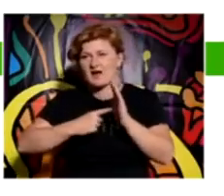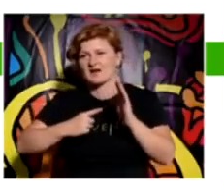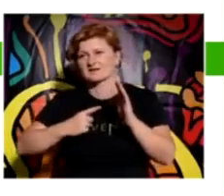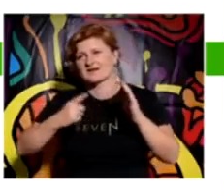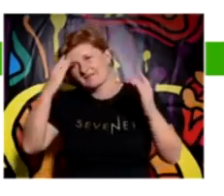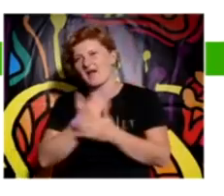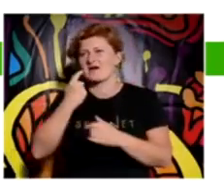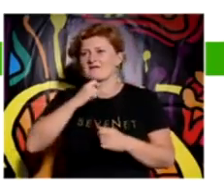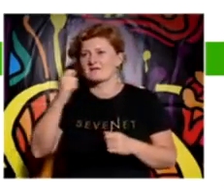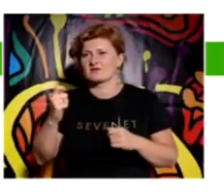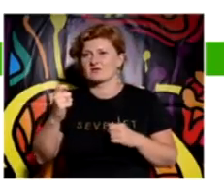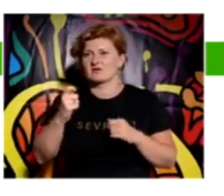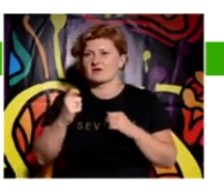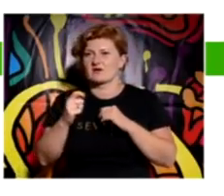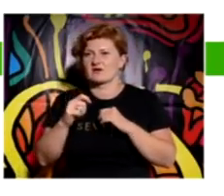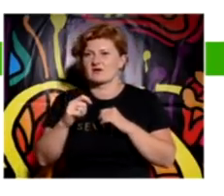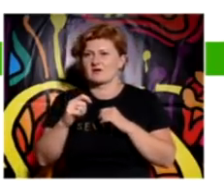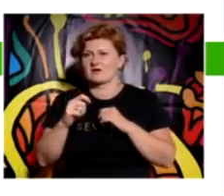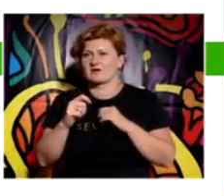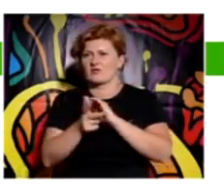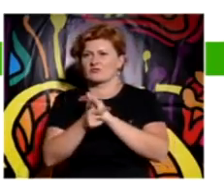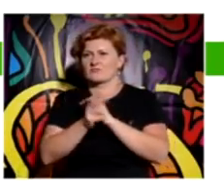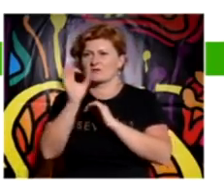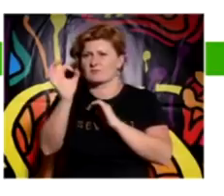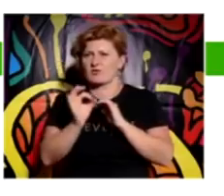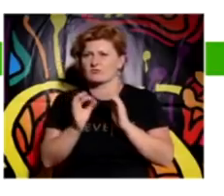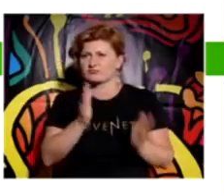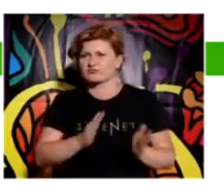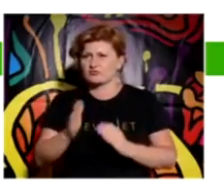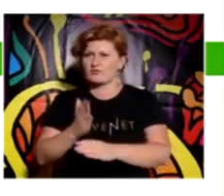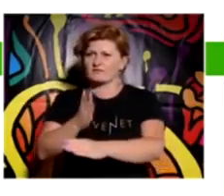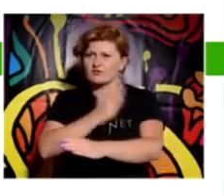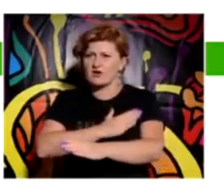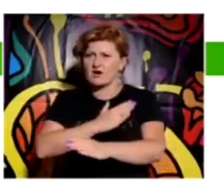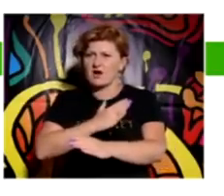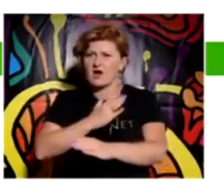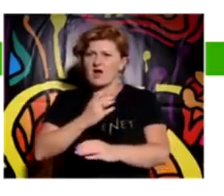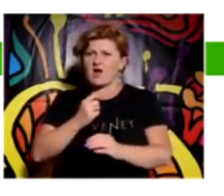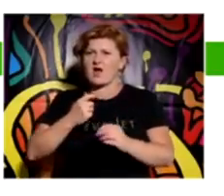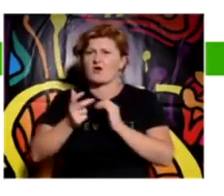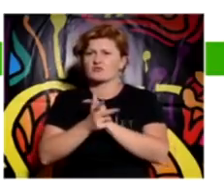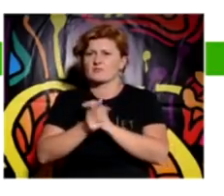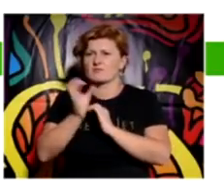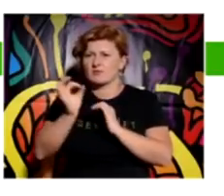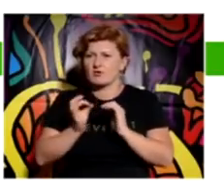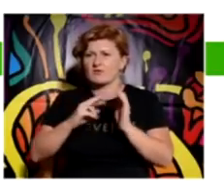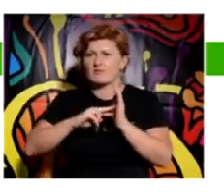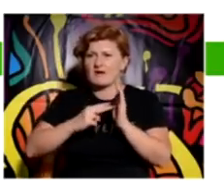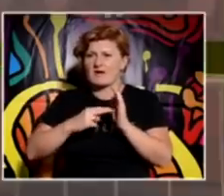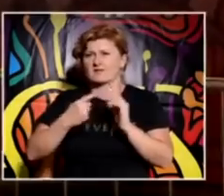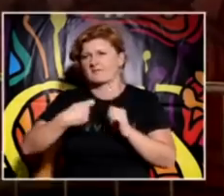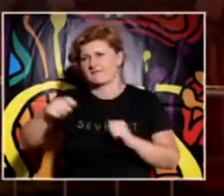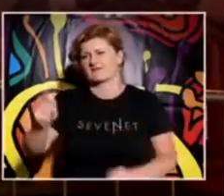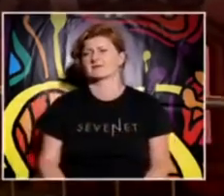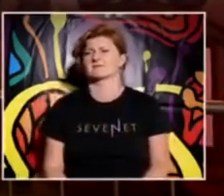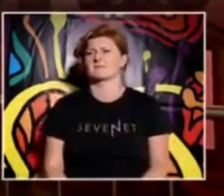się pół roku wcześniej. 18%. Mój jedyny plan to wyjazd. 18% odpowiedzi na ASP. Bardzo wam dziękuję i w